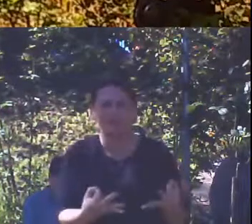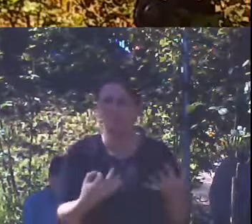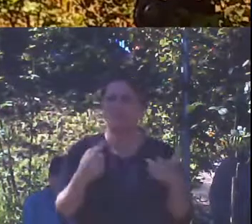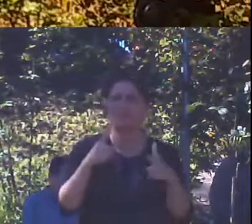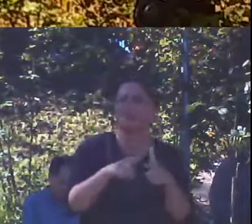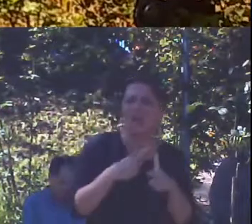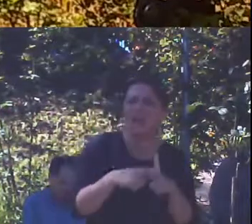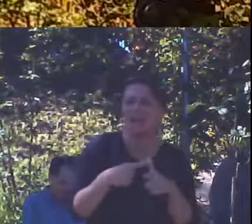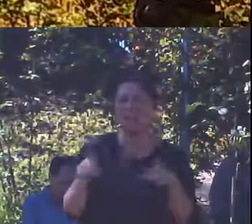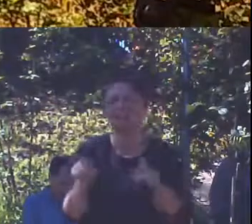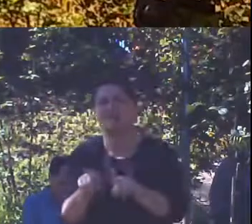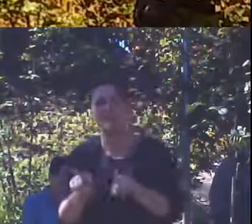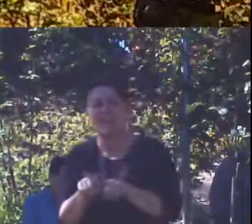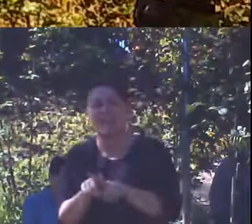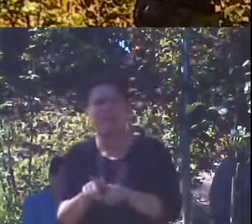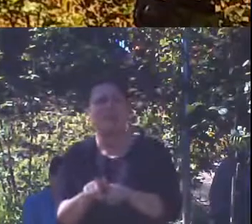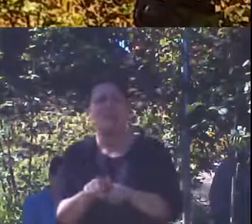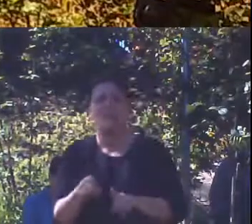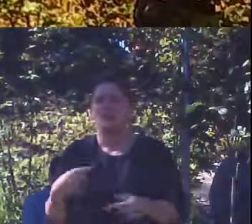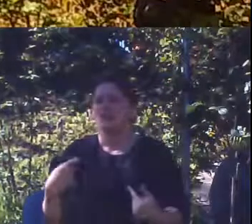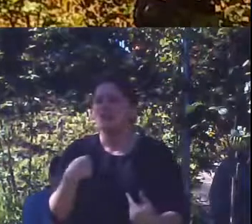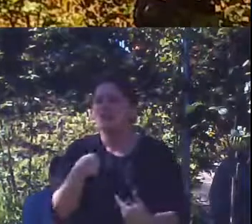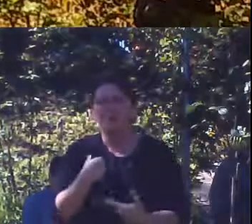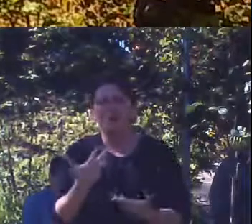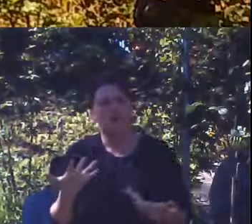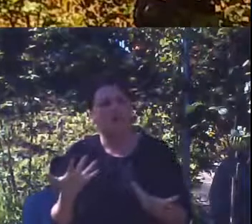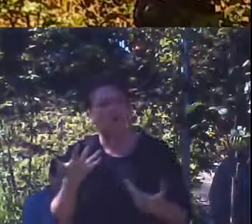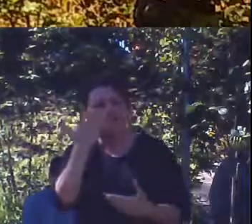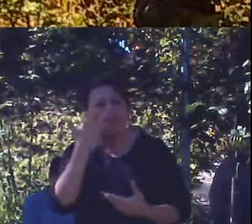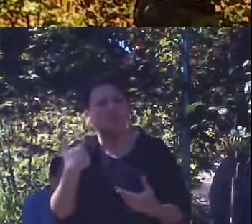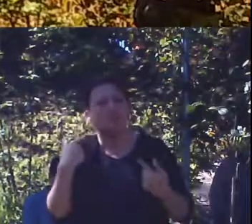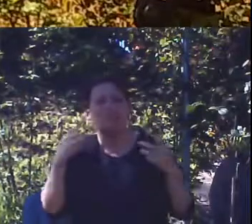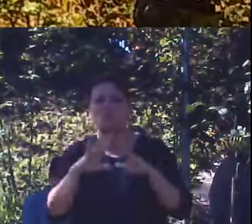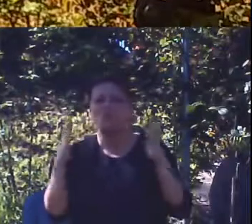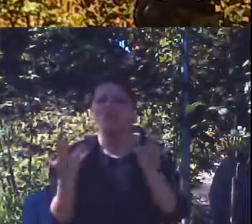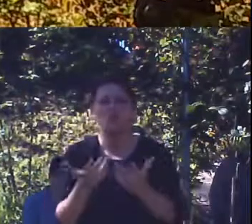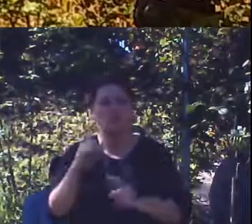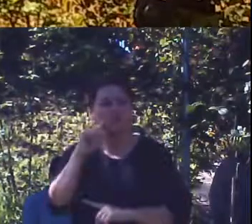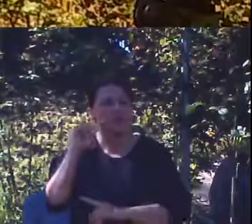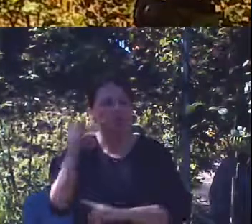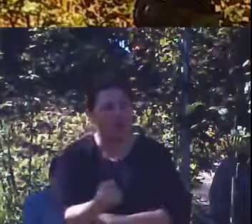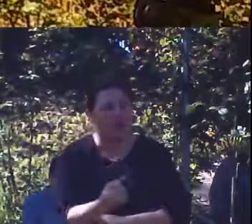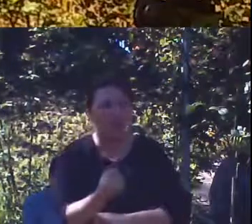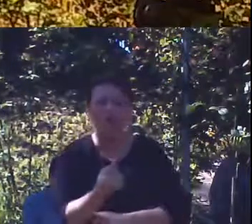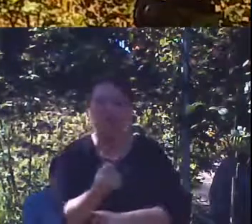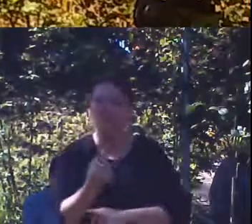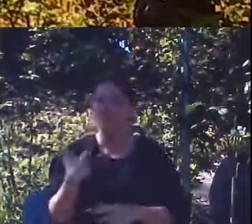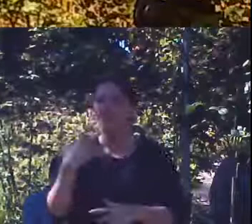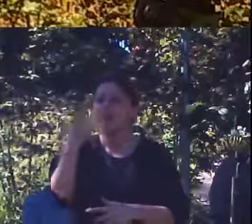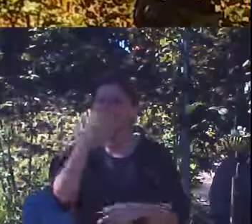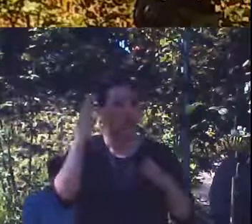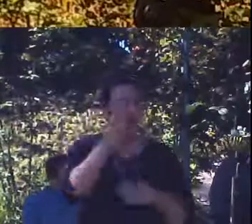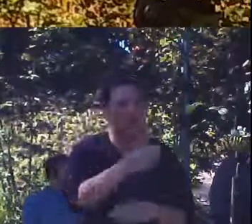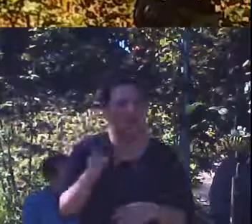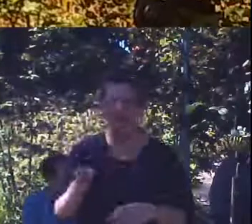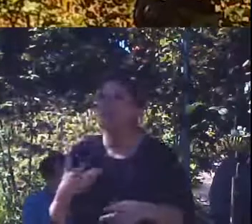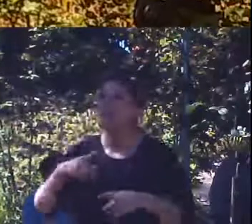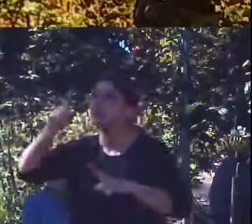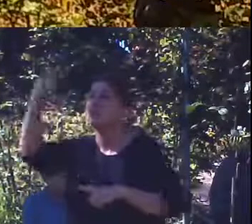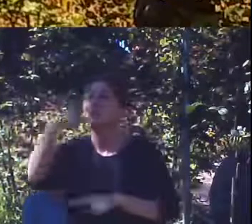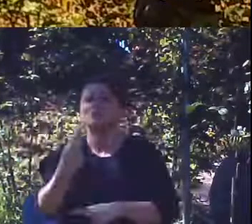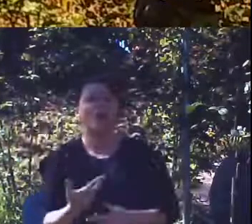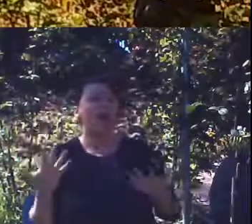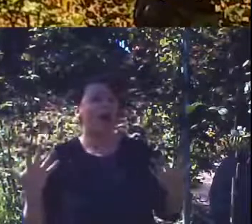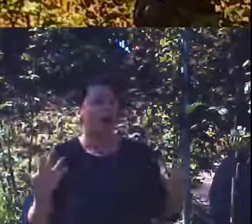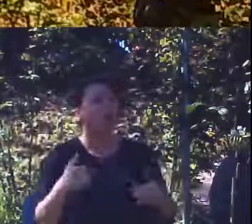questi fare fratelli senza aspettare un mondo migliore è che dio ha detto ma aspettiamo che gli uomini migliorano